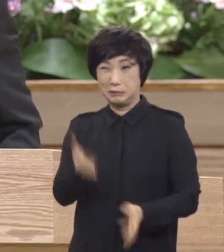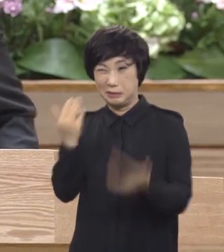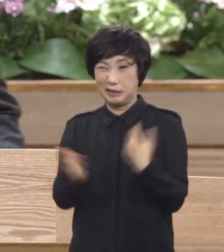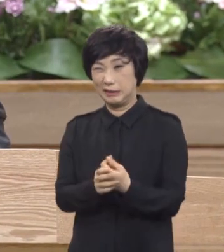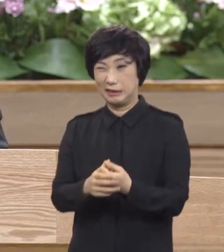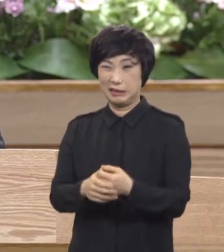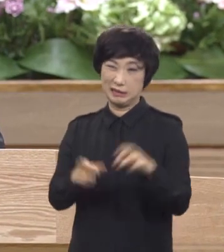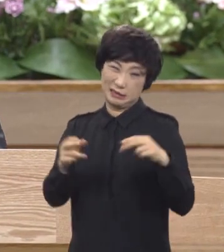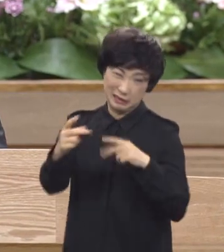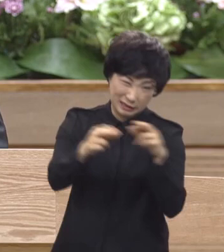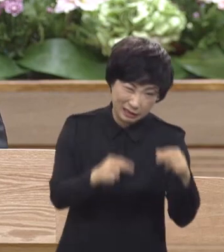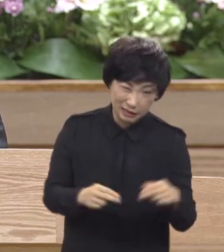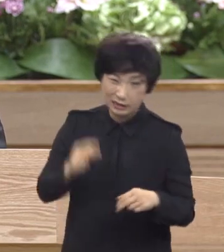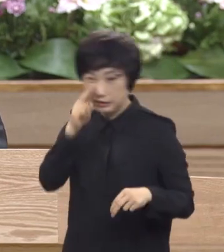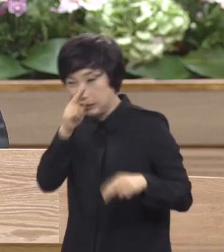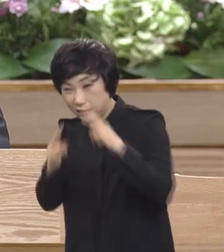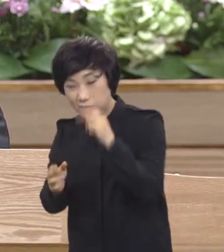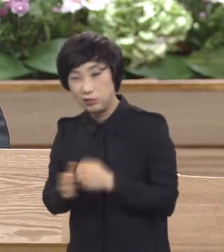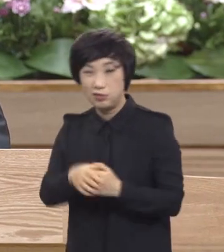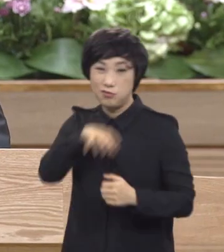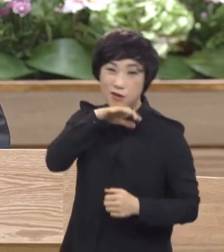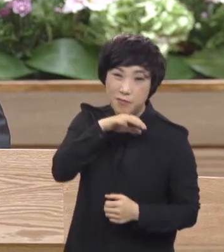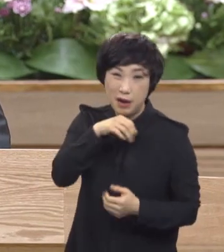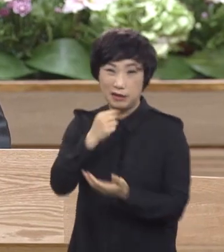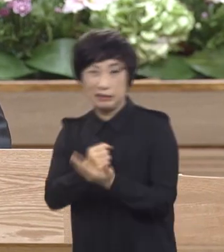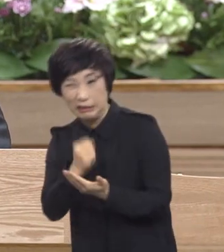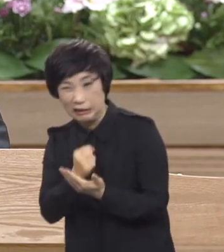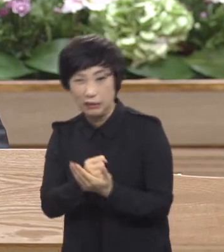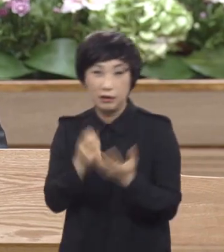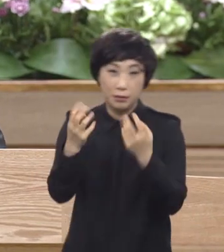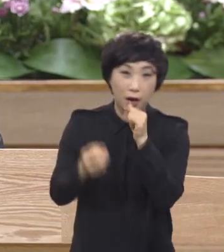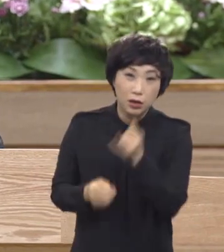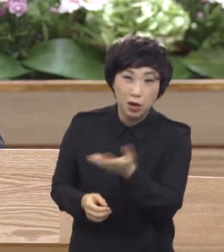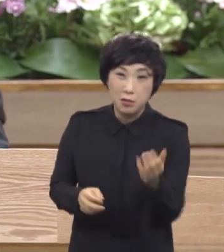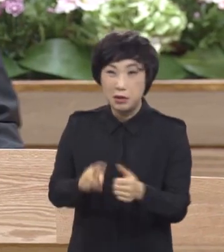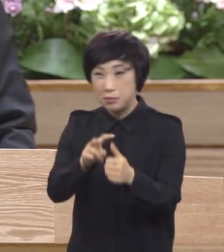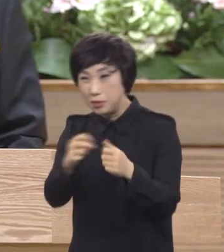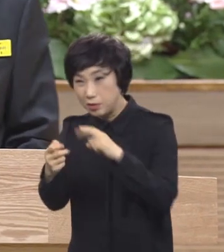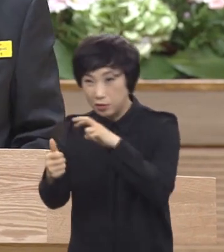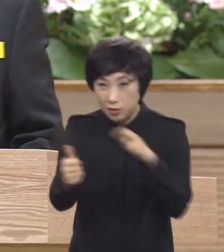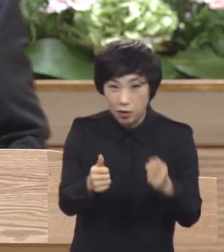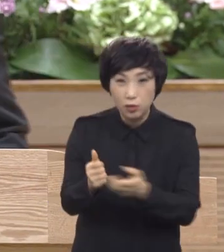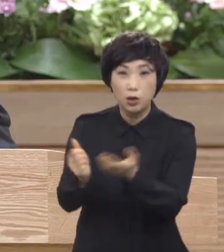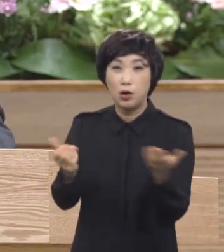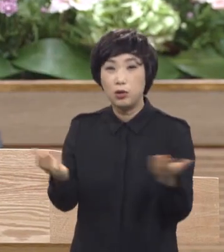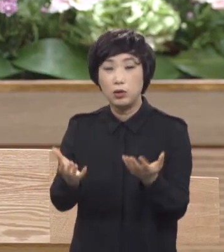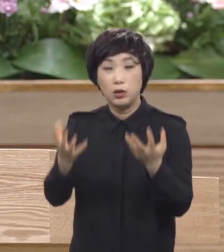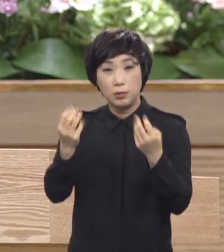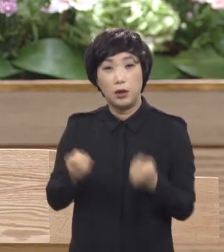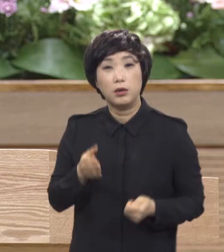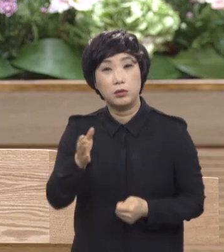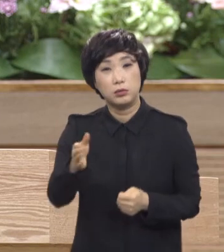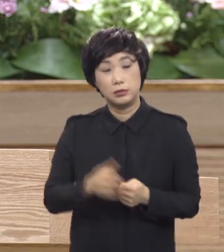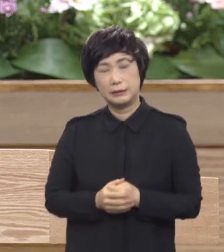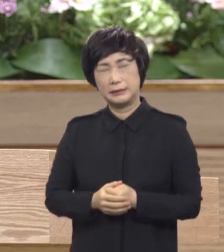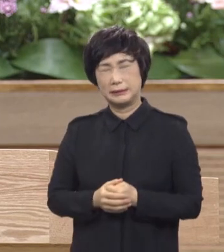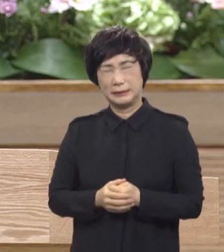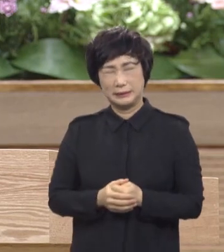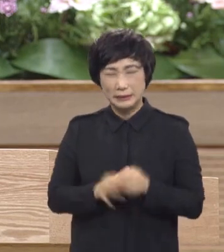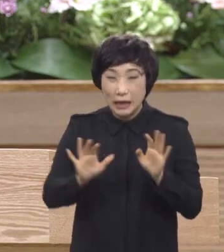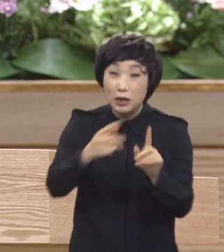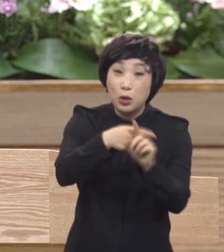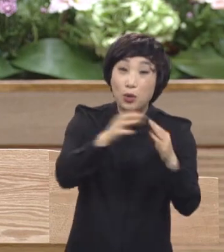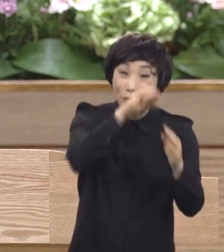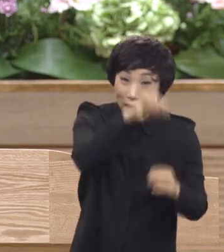시기하고 질투하고 원망 불평하고 미워하고 이런 짓을 하니 교회 안에도